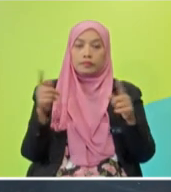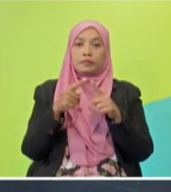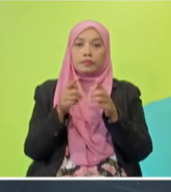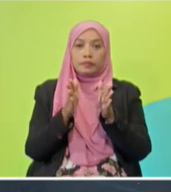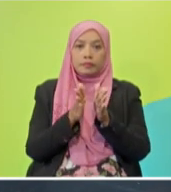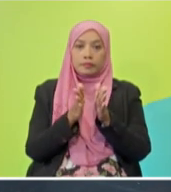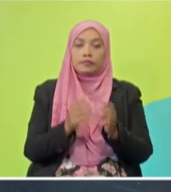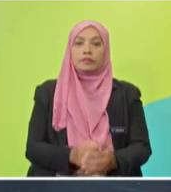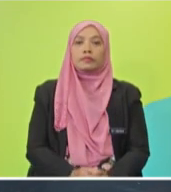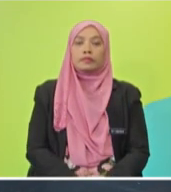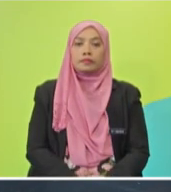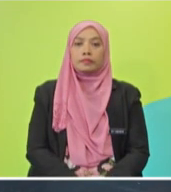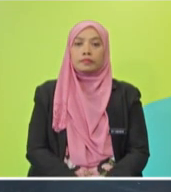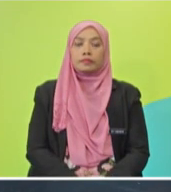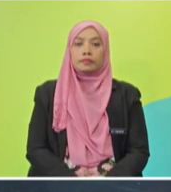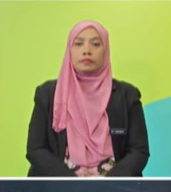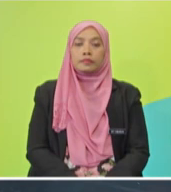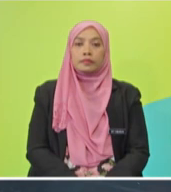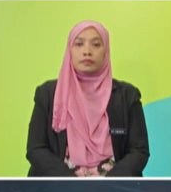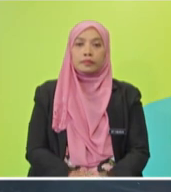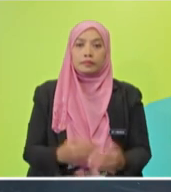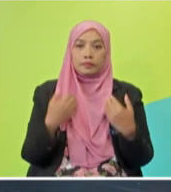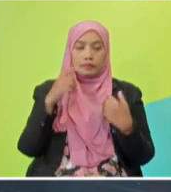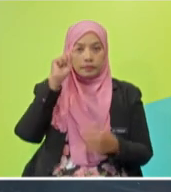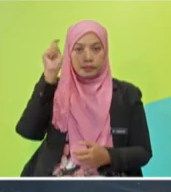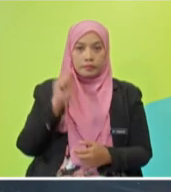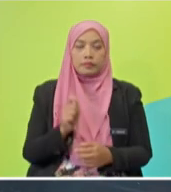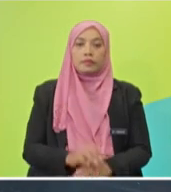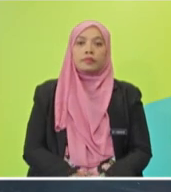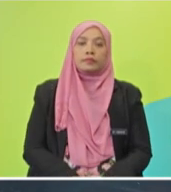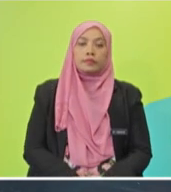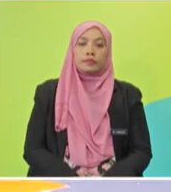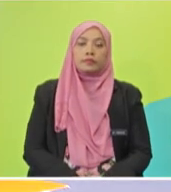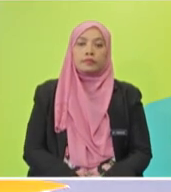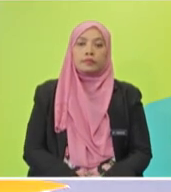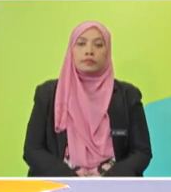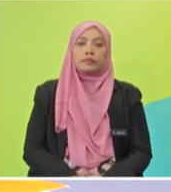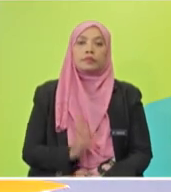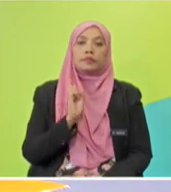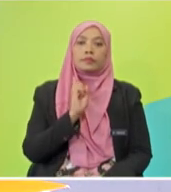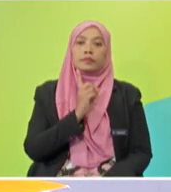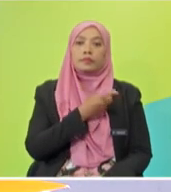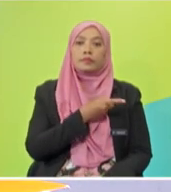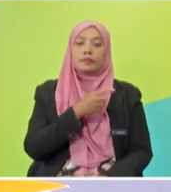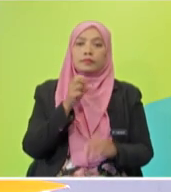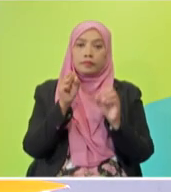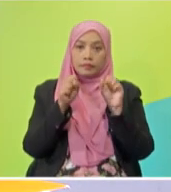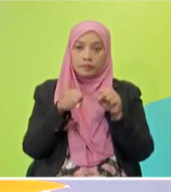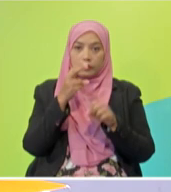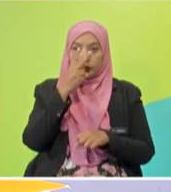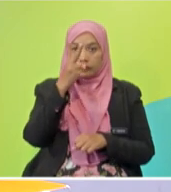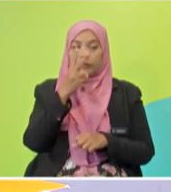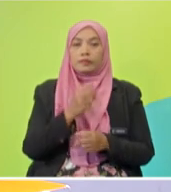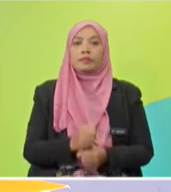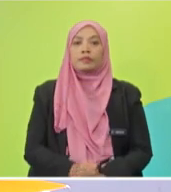Sean kan? Kita dia tidak mengikut susunan. Jadi kita boleh tengok saja apa sahaja nilai tersebut kita boleh tulis